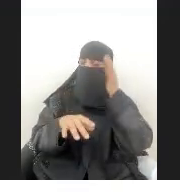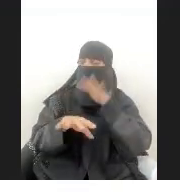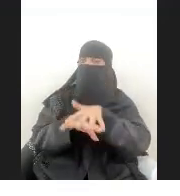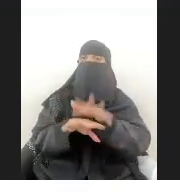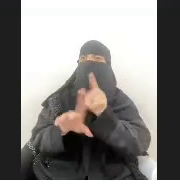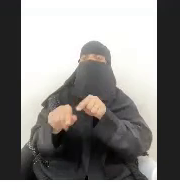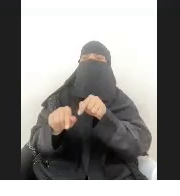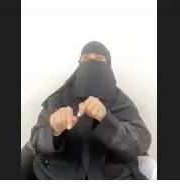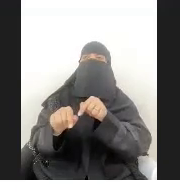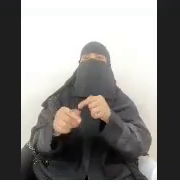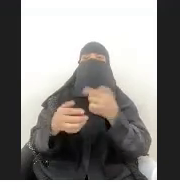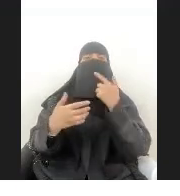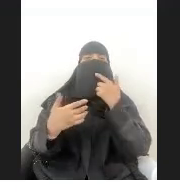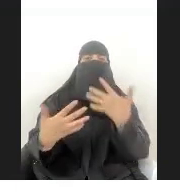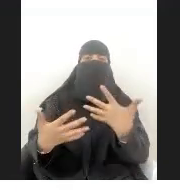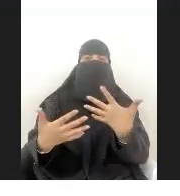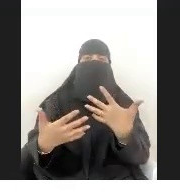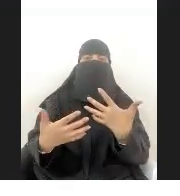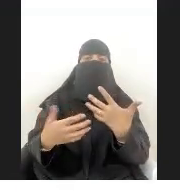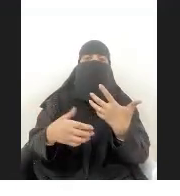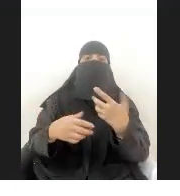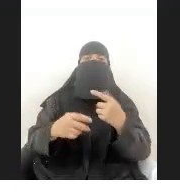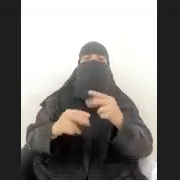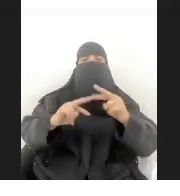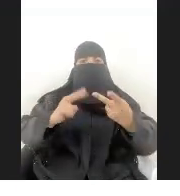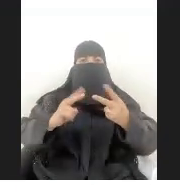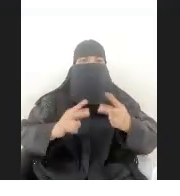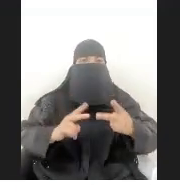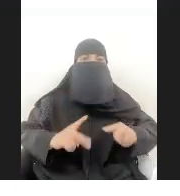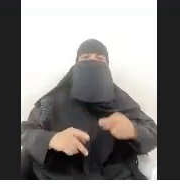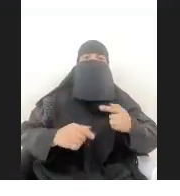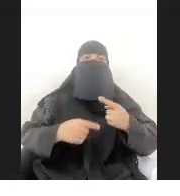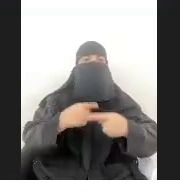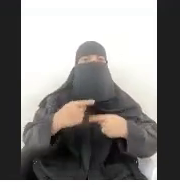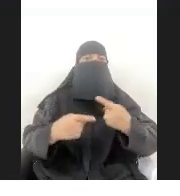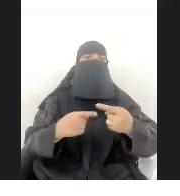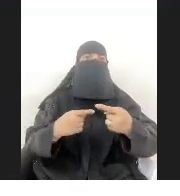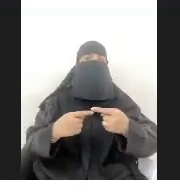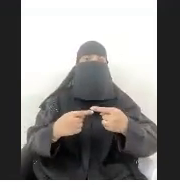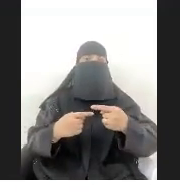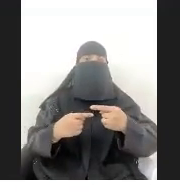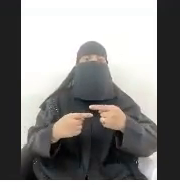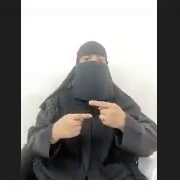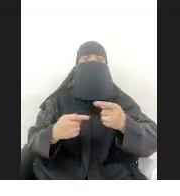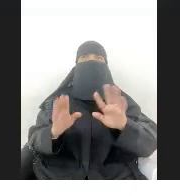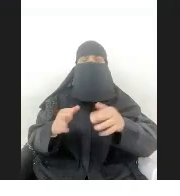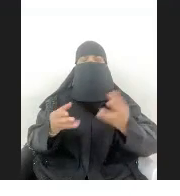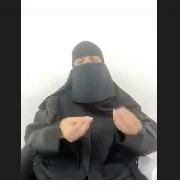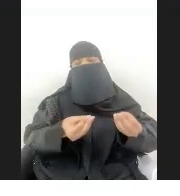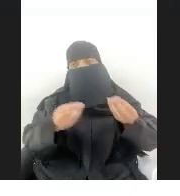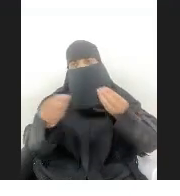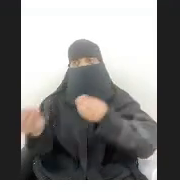أيضا إحنا محتاجين شوية جايدنس، إنه يعطونا شيء نمشي عليه